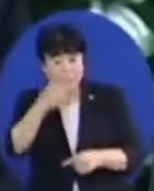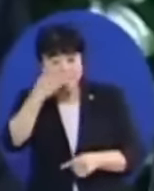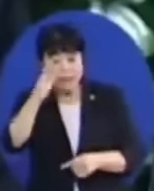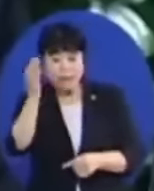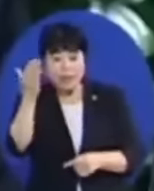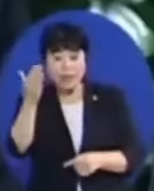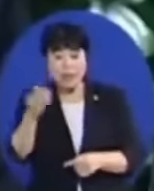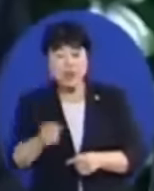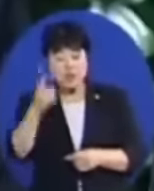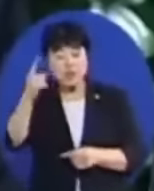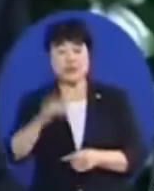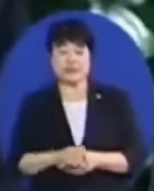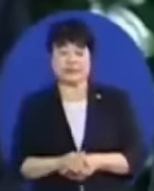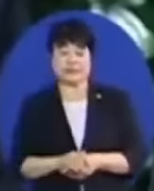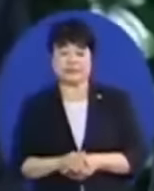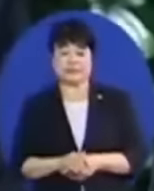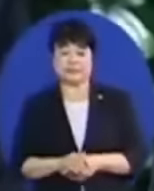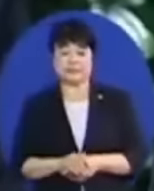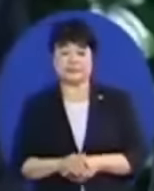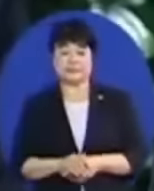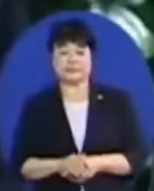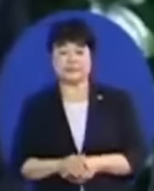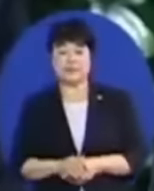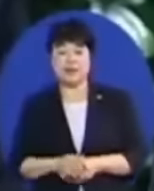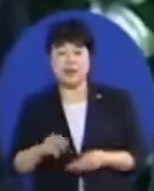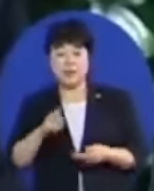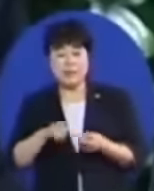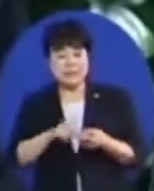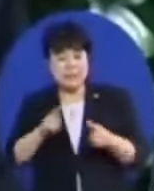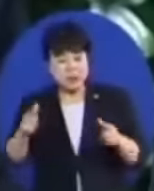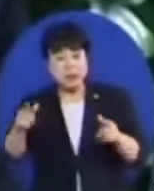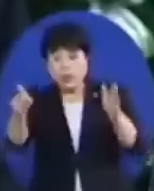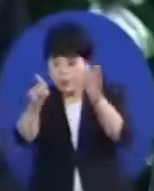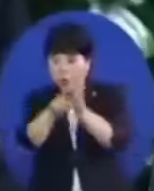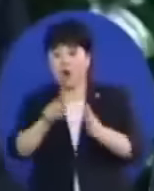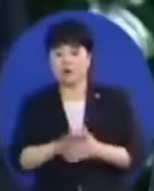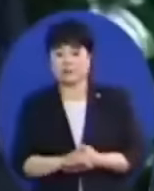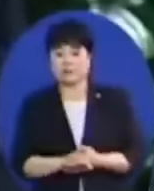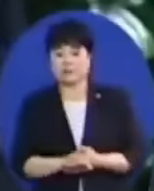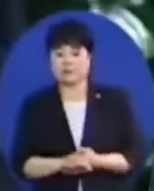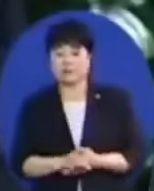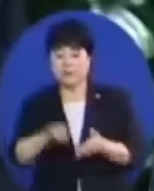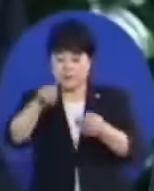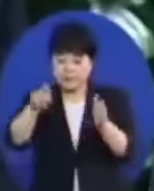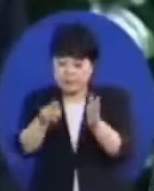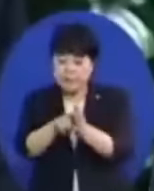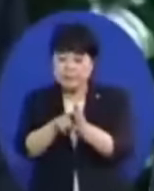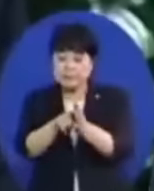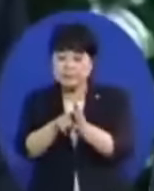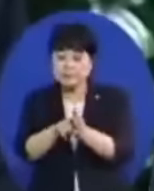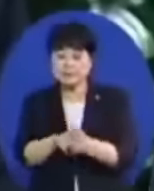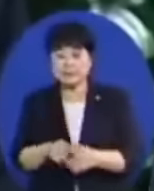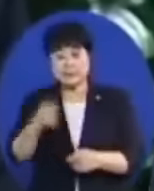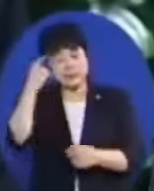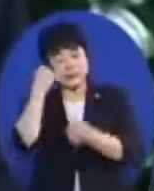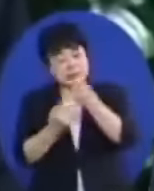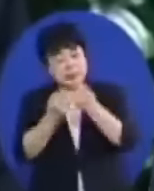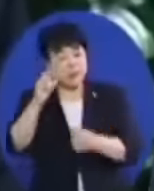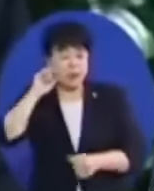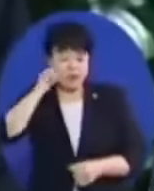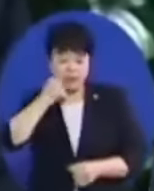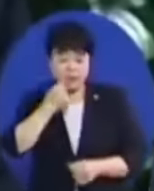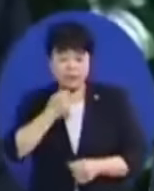말했으며 위대한 교부 터툴리안은 불합리한 거로 나는 믿는다고 말하는 것입니다. 우리가 믿음을 이론적으로 설명할 수